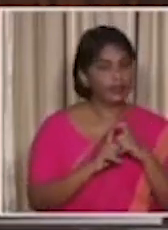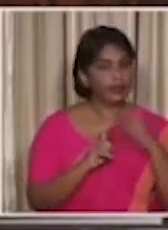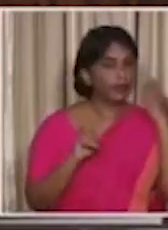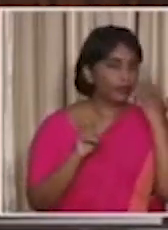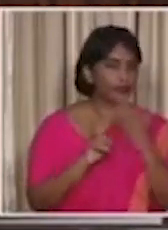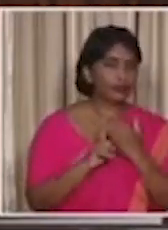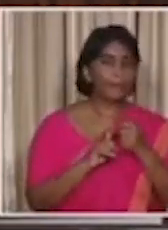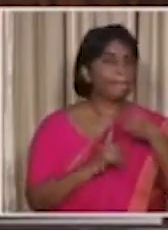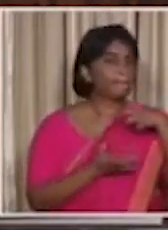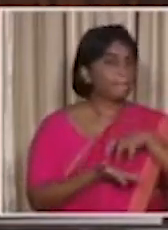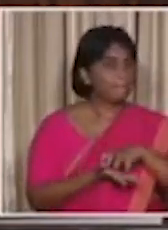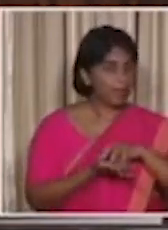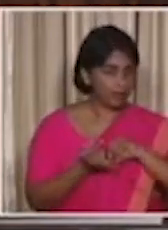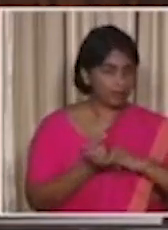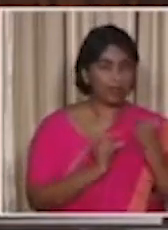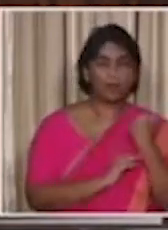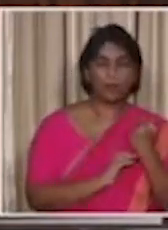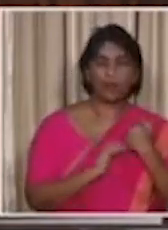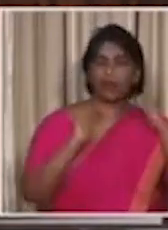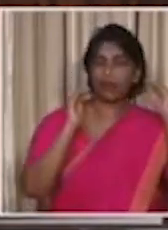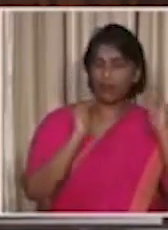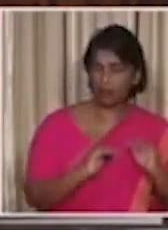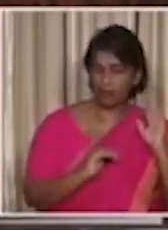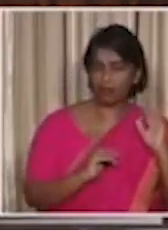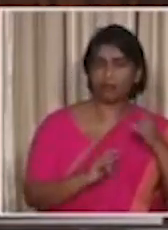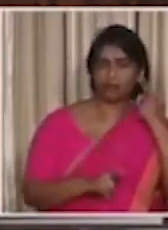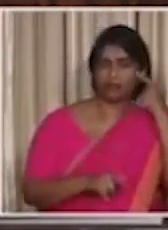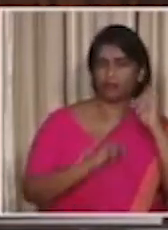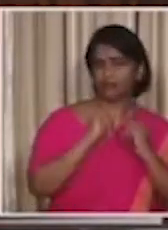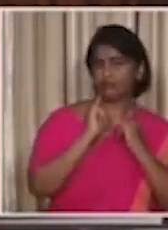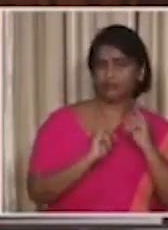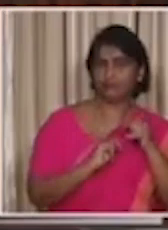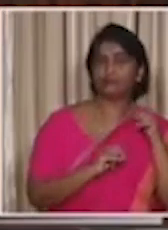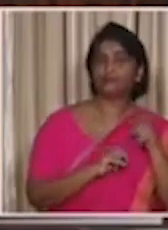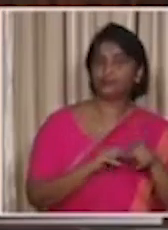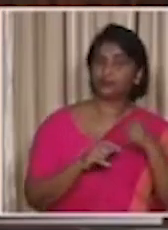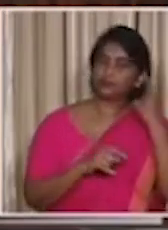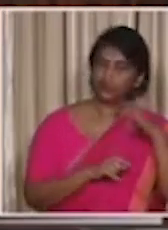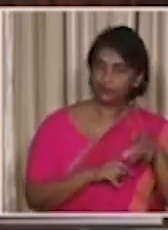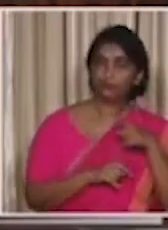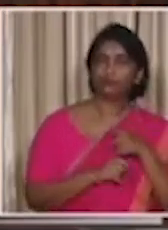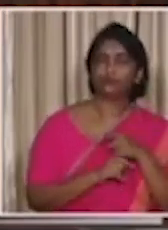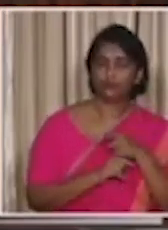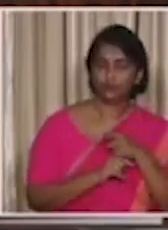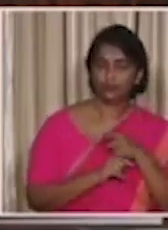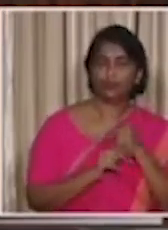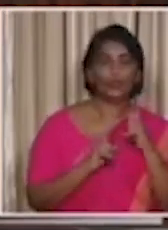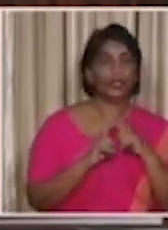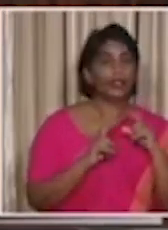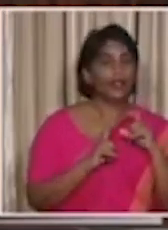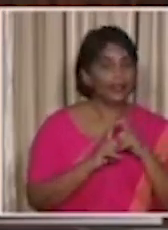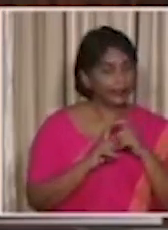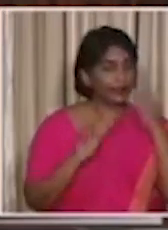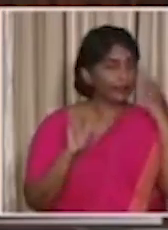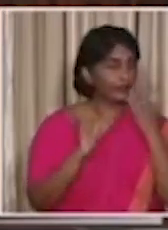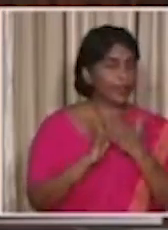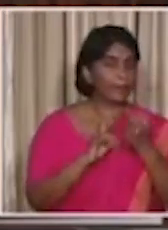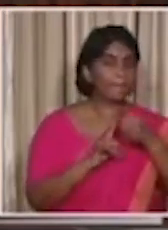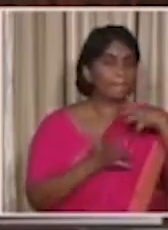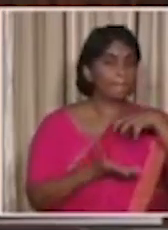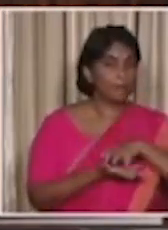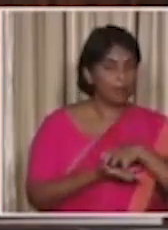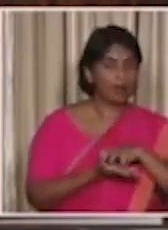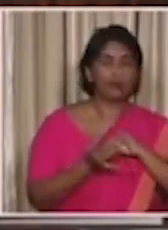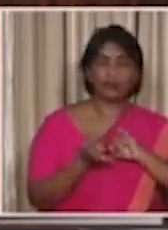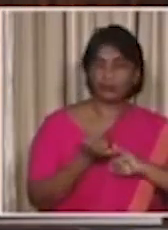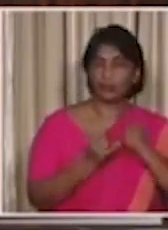ශාස්ත්‍රයේ පළාත් සභා බලතල අඩු වී ඇති බවට චෝදනා නැගෙනවා. මේ නිසා අධ්‍යාපන ශාස්ත්‍රයේ පළාත් සභා